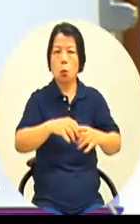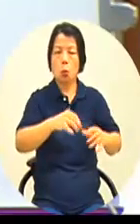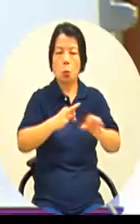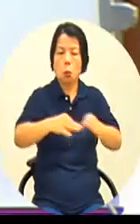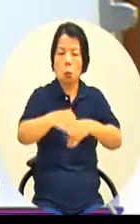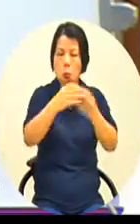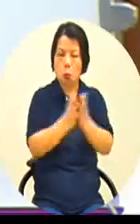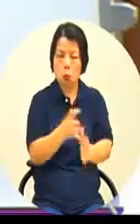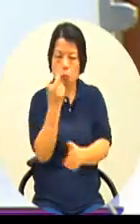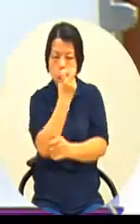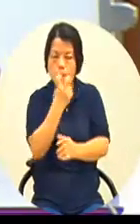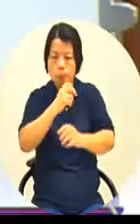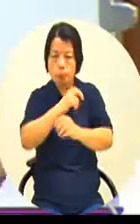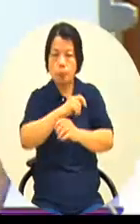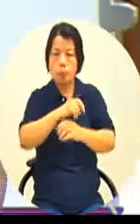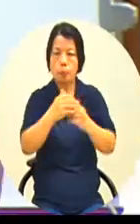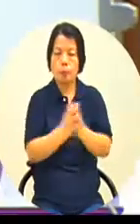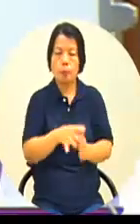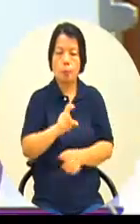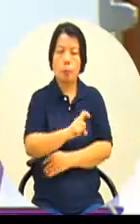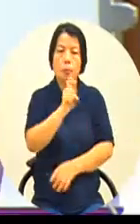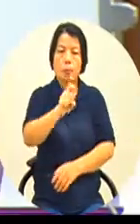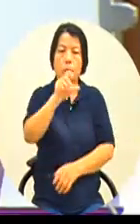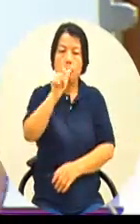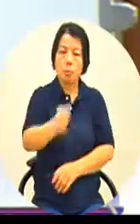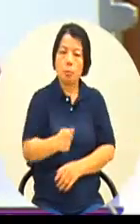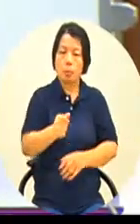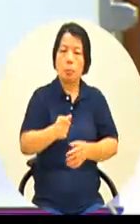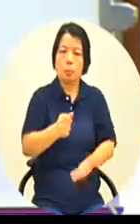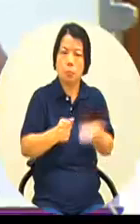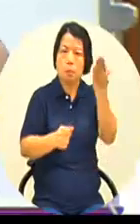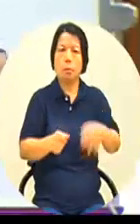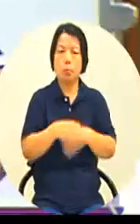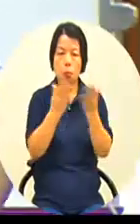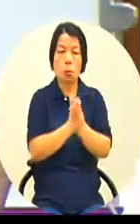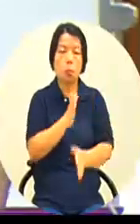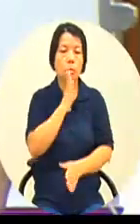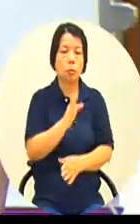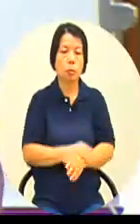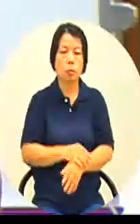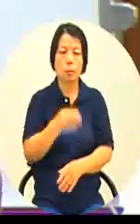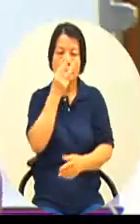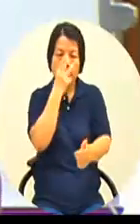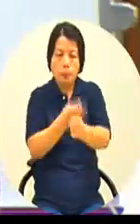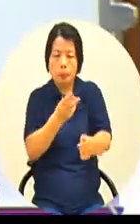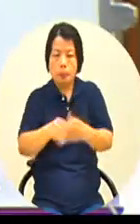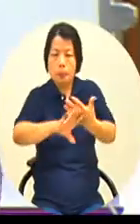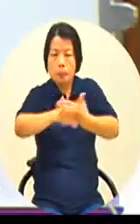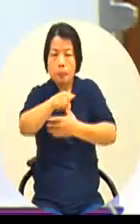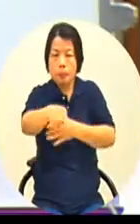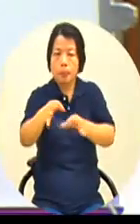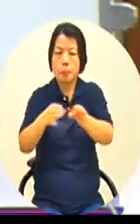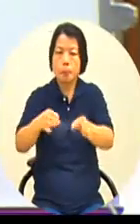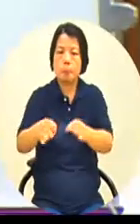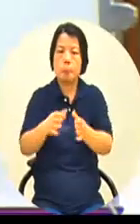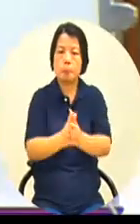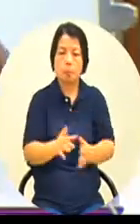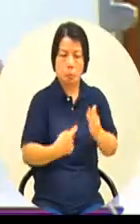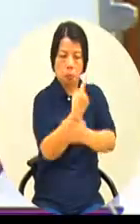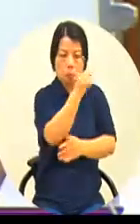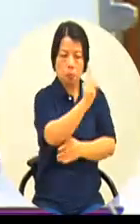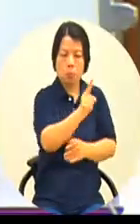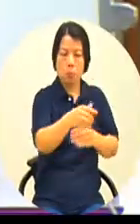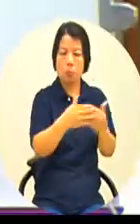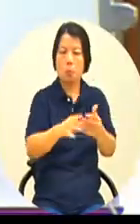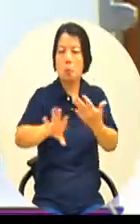亿，但人家是这样干的哦，只要你危害到其他行业的生存啊，但你也当生存，你啊，别人